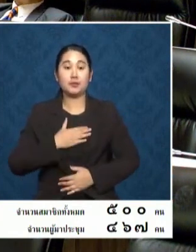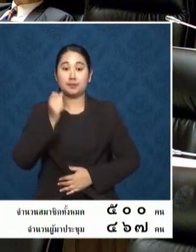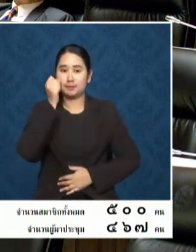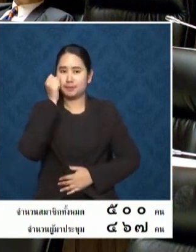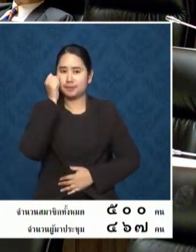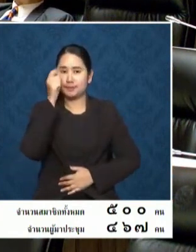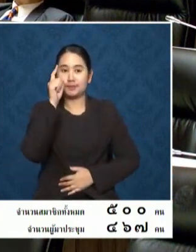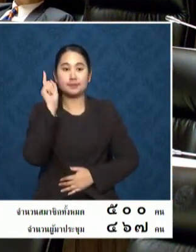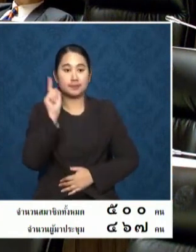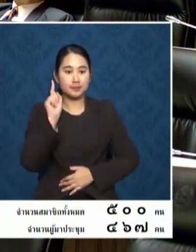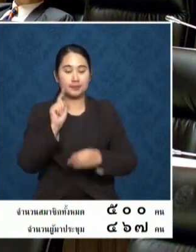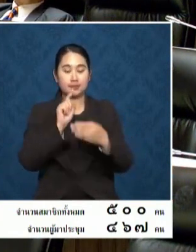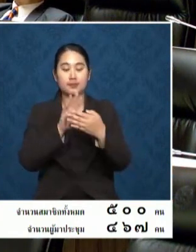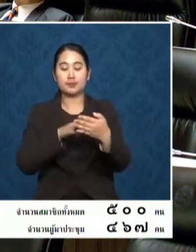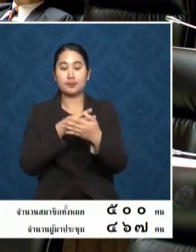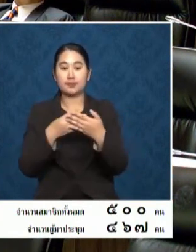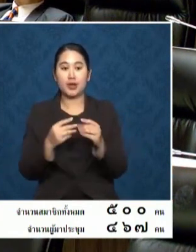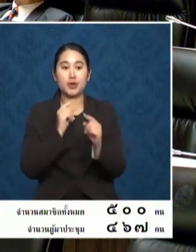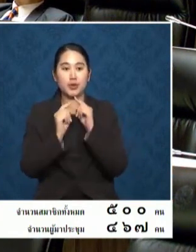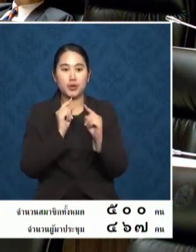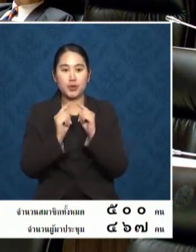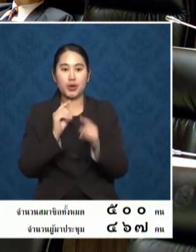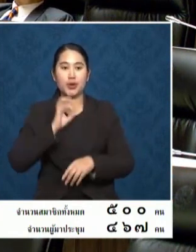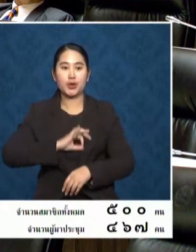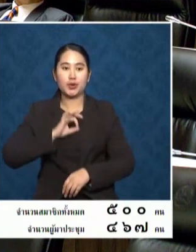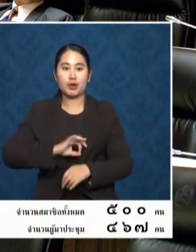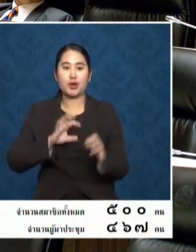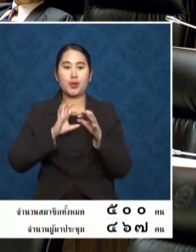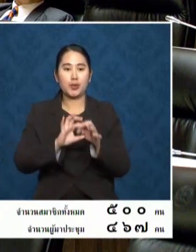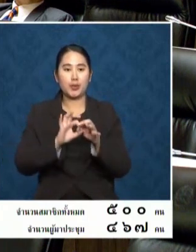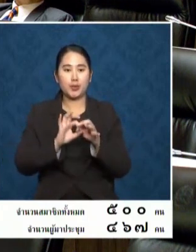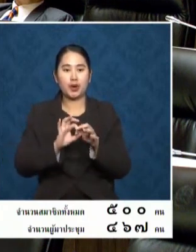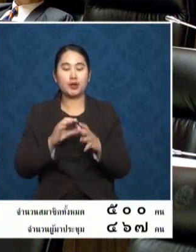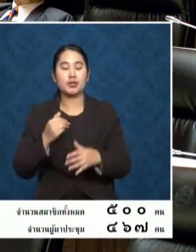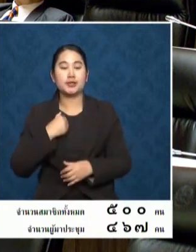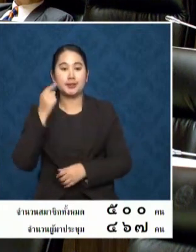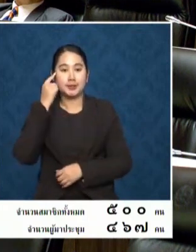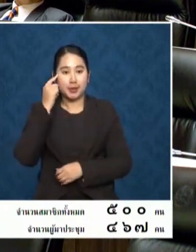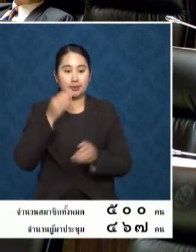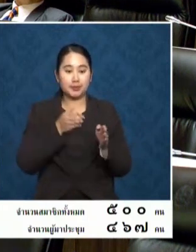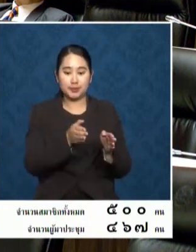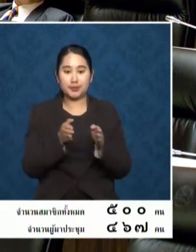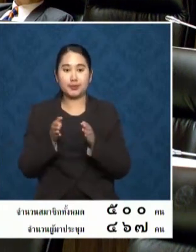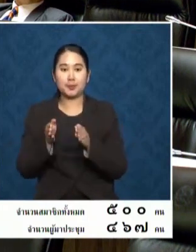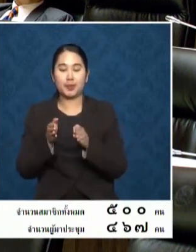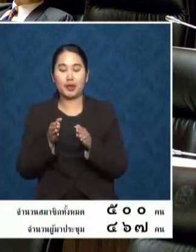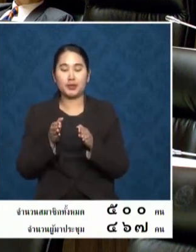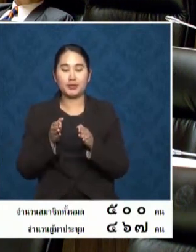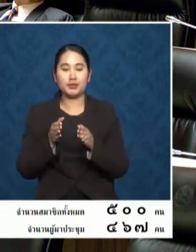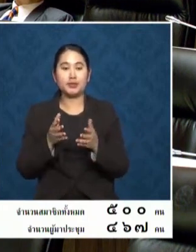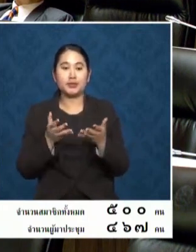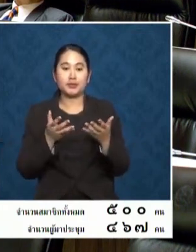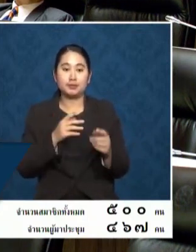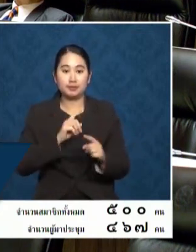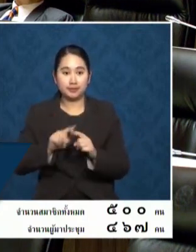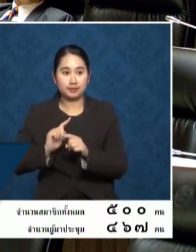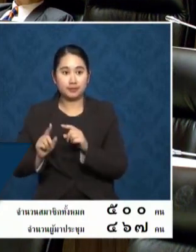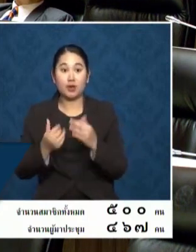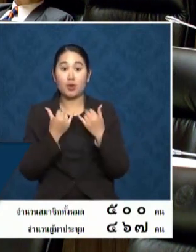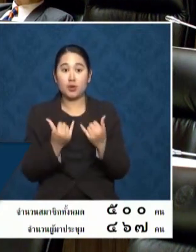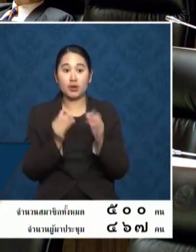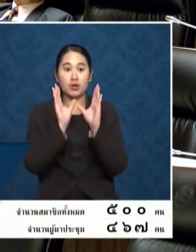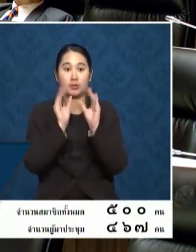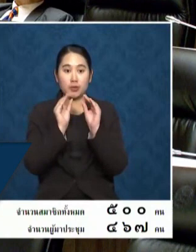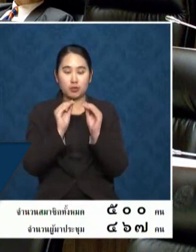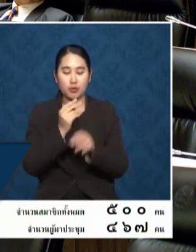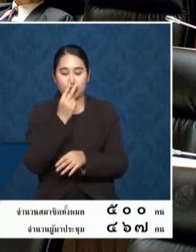กันในวันนี้นั้นเป็นเรื่องที่ได้สร้างความกังวลใจให้กับหลายภาคส่วนในสังคมแม้อาจจะมีบางช่วงบางตอนวันนี้ครับที่